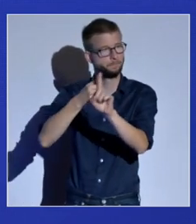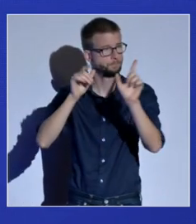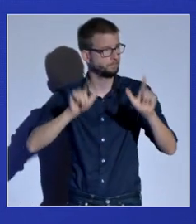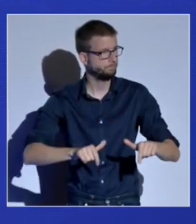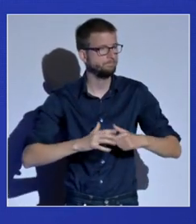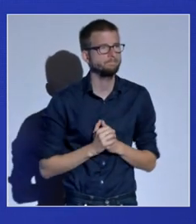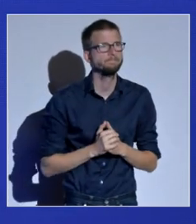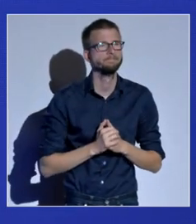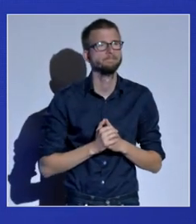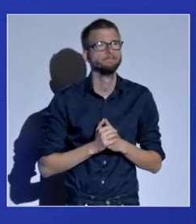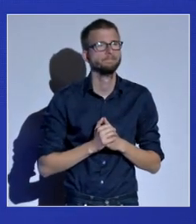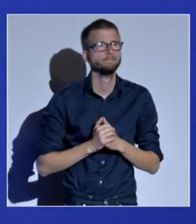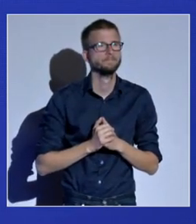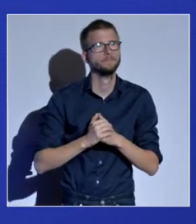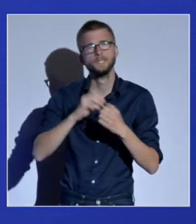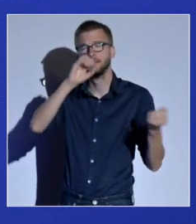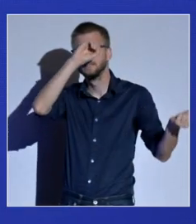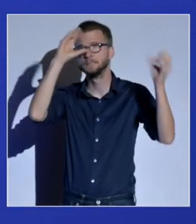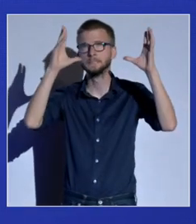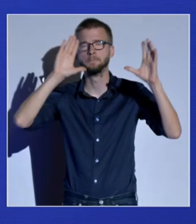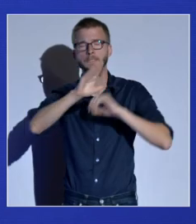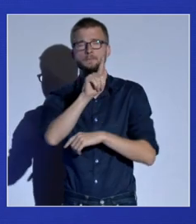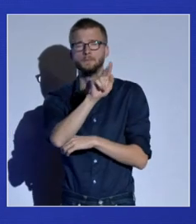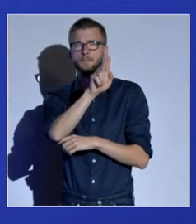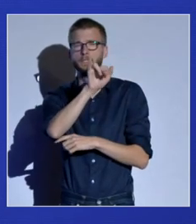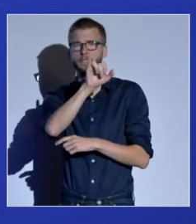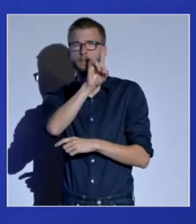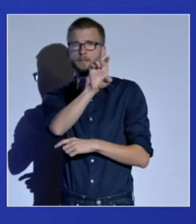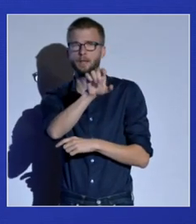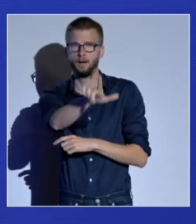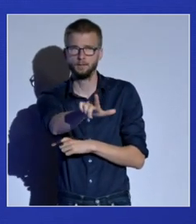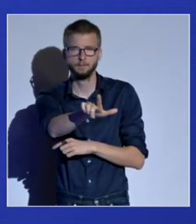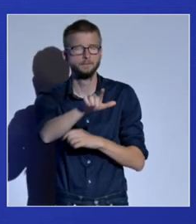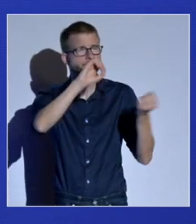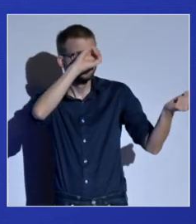dans l'esprit de Guidel, qui est un esprit